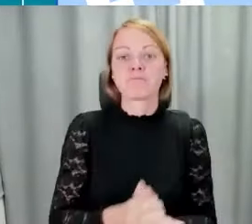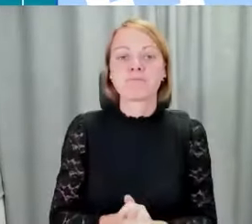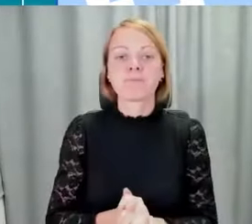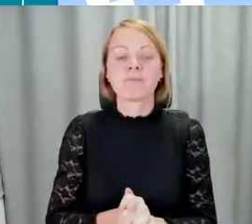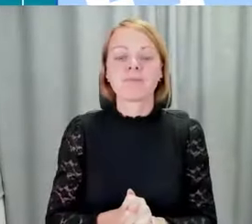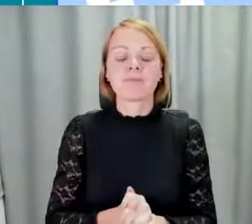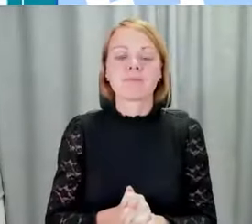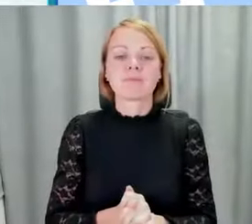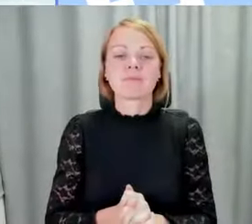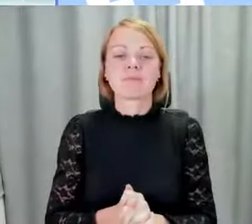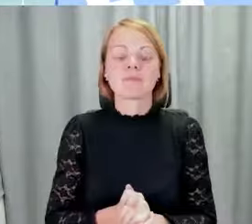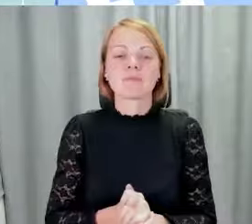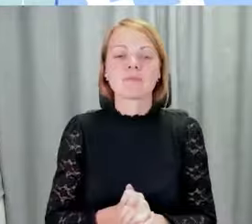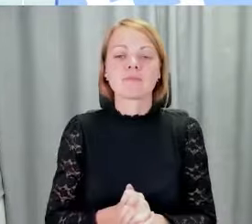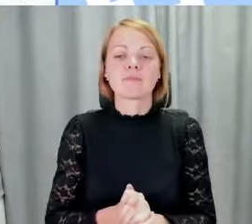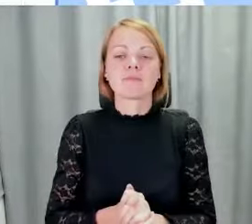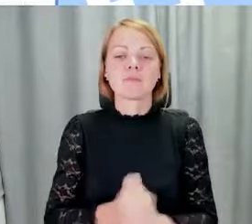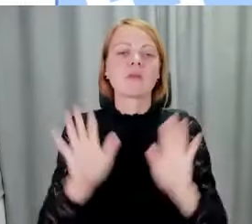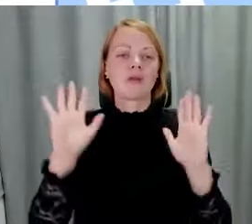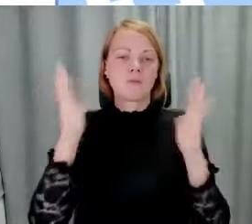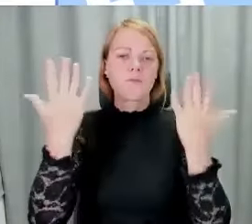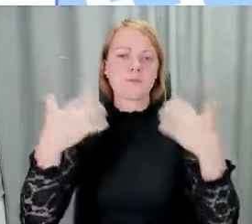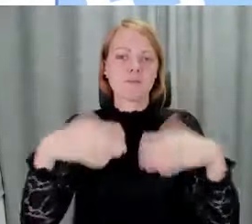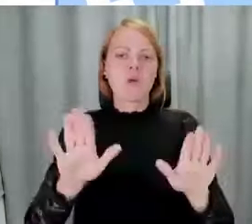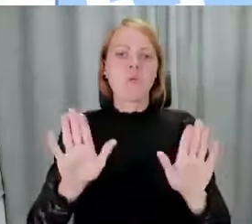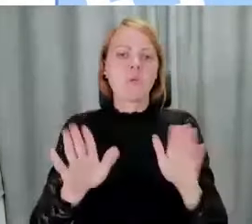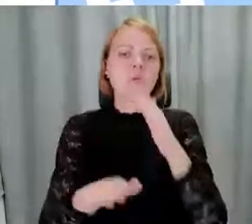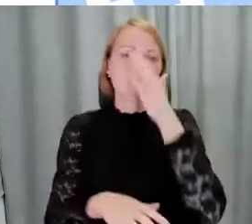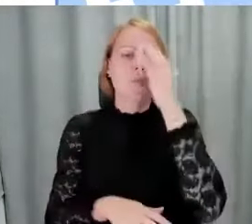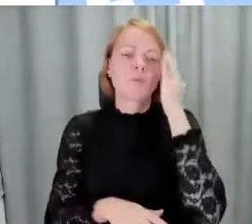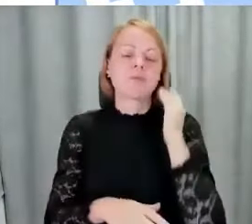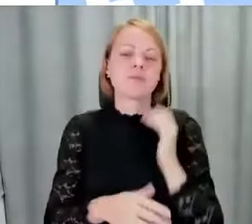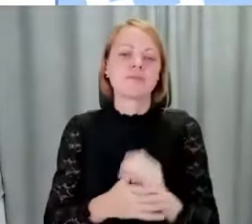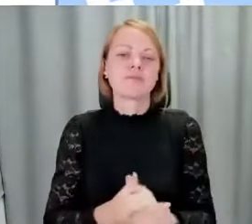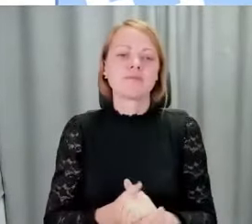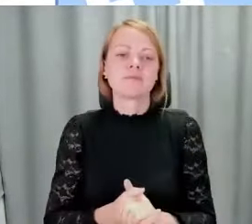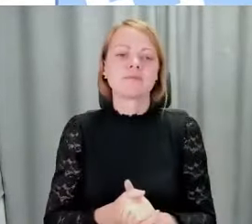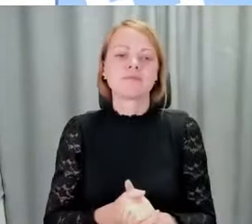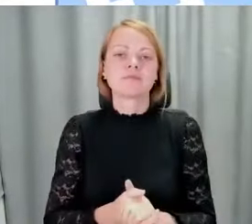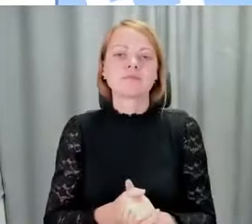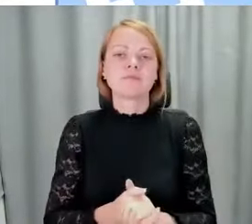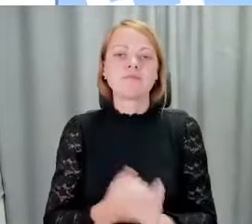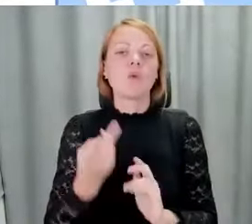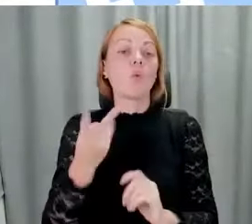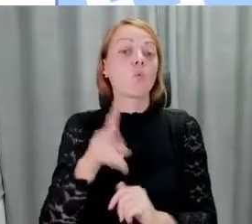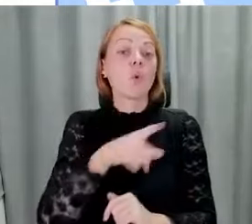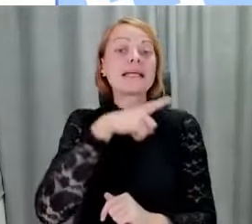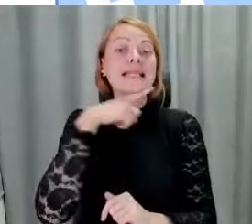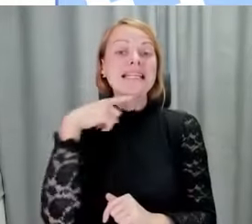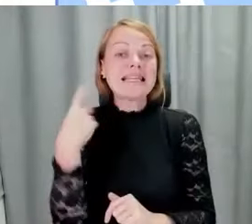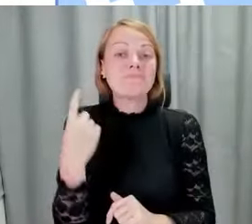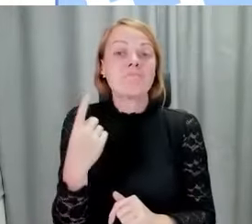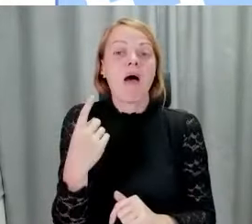To es izstāstīju veiksmīgi. Nu tad, tas, ko mēs gribētu šobrīd